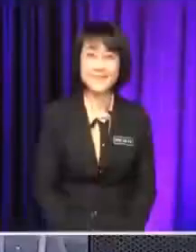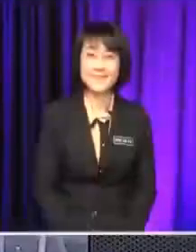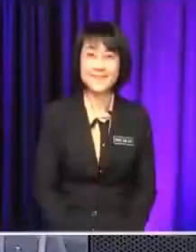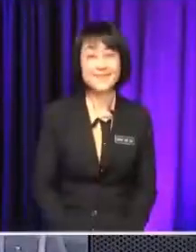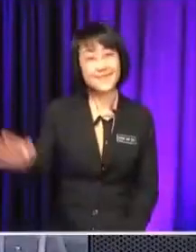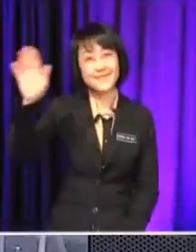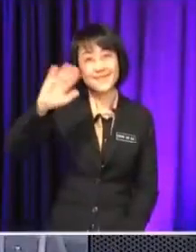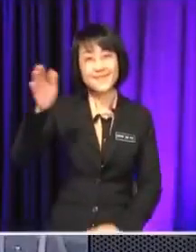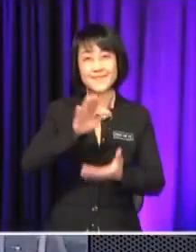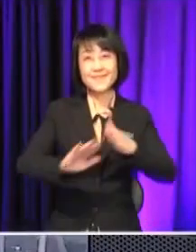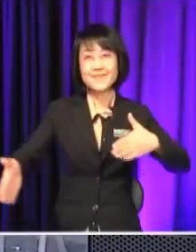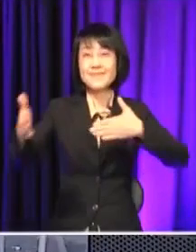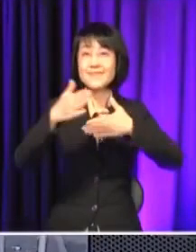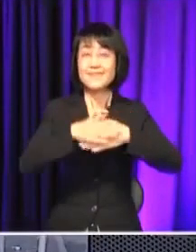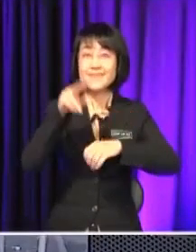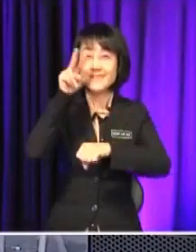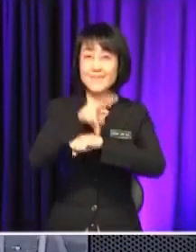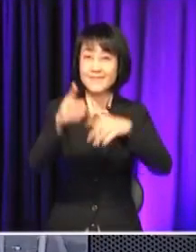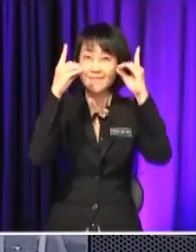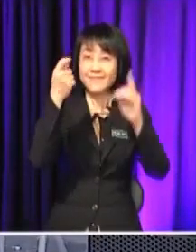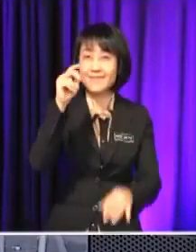Hai selamat kembali menonton